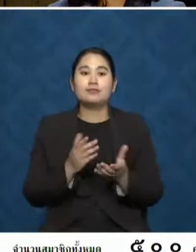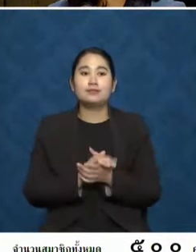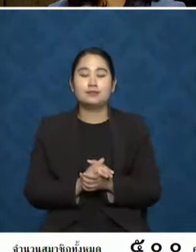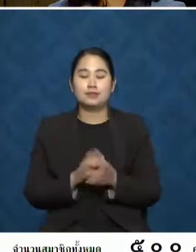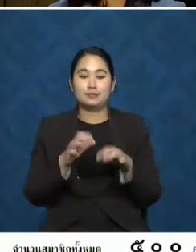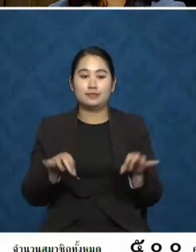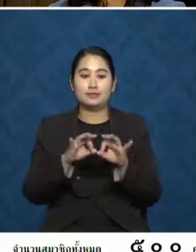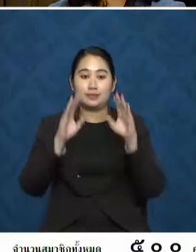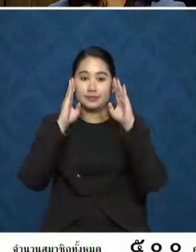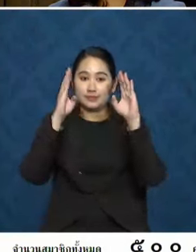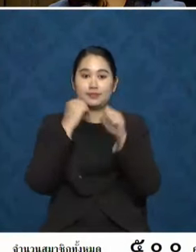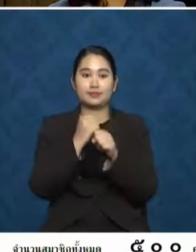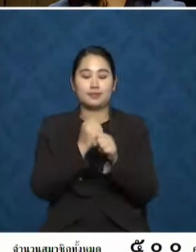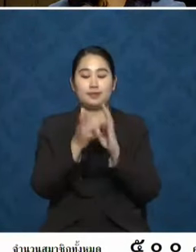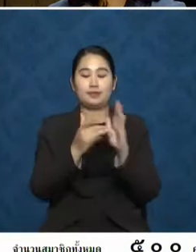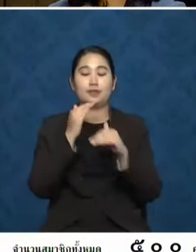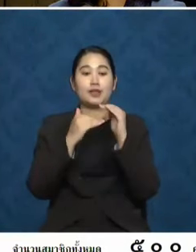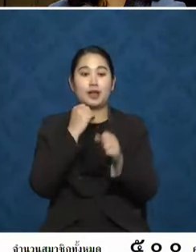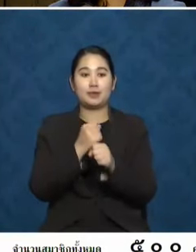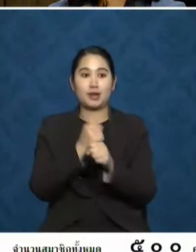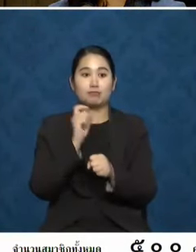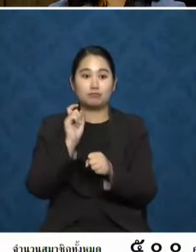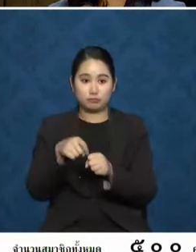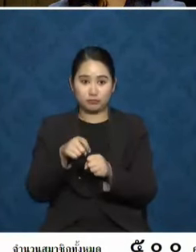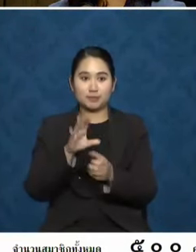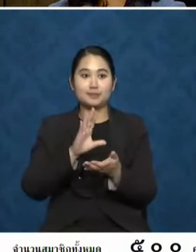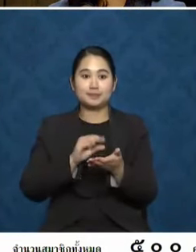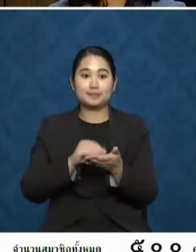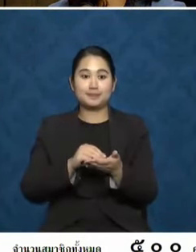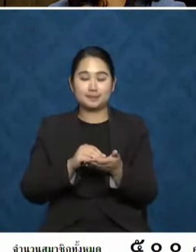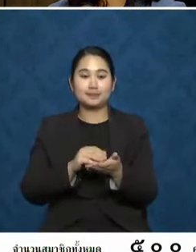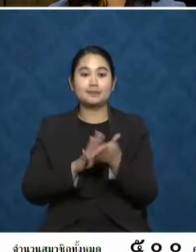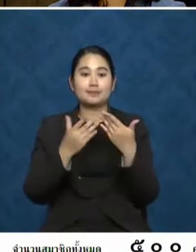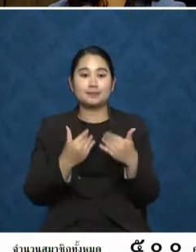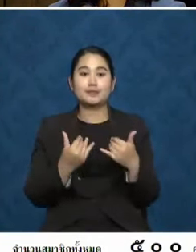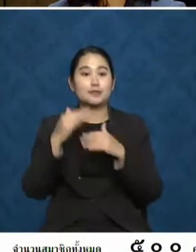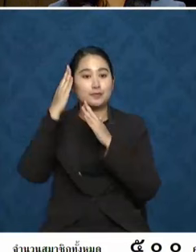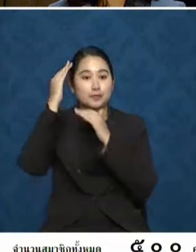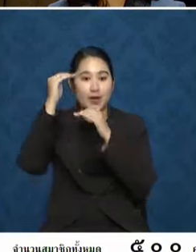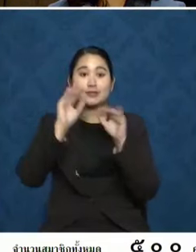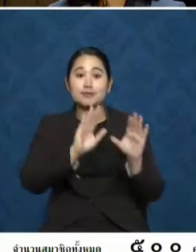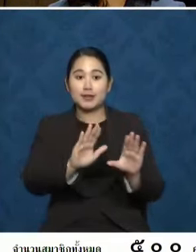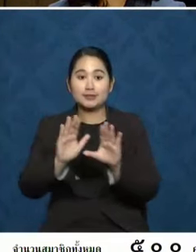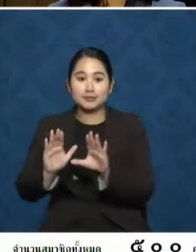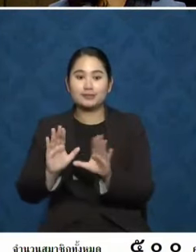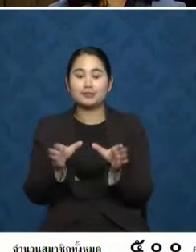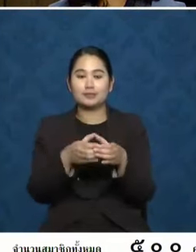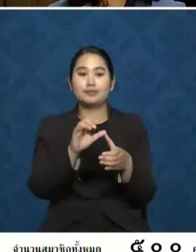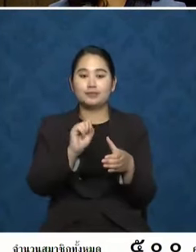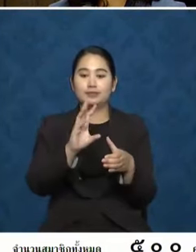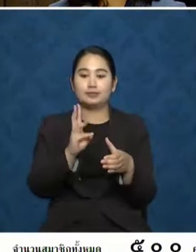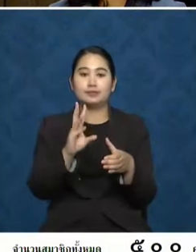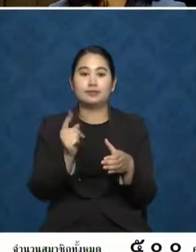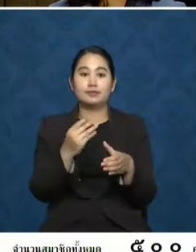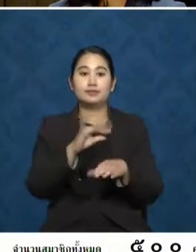ที่กำพันาวิธจร cups กกถITT จำเปตถบบทเลียนะครับผมกได้แต่ฝากความหวงไว้กับท่านสัพทช. แล vit อ